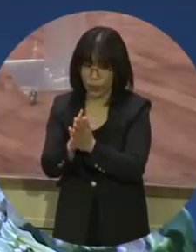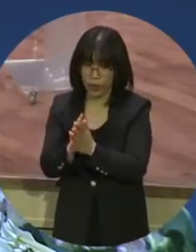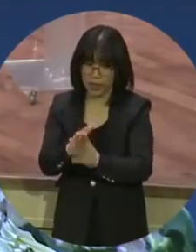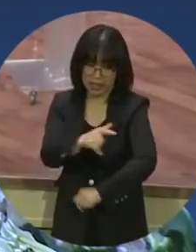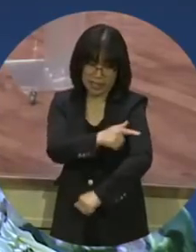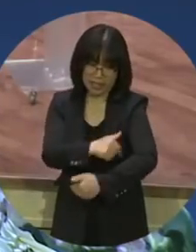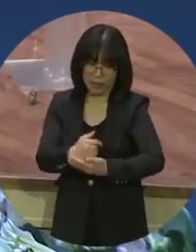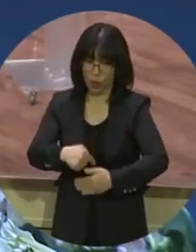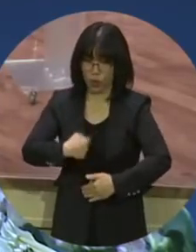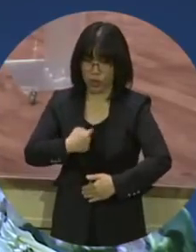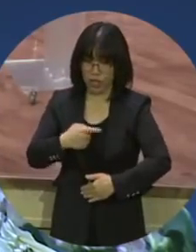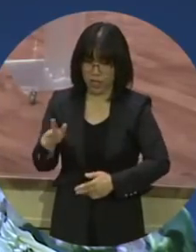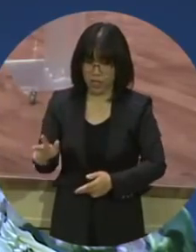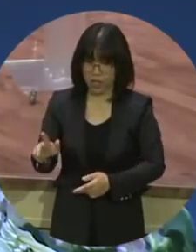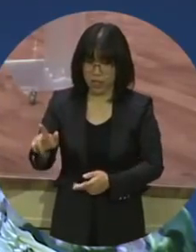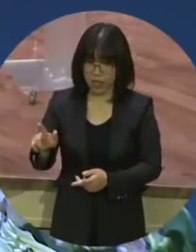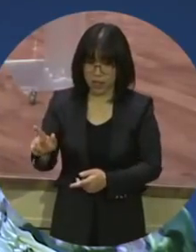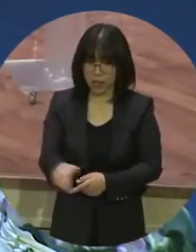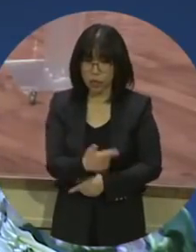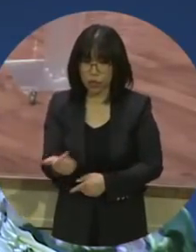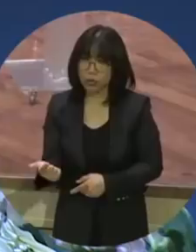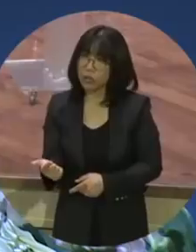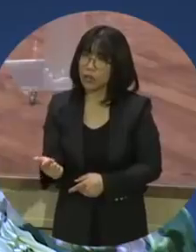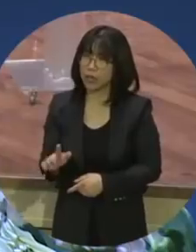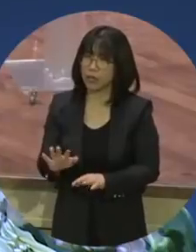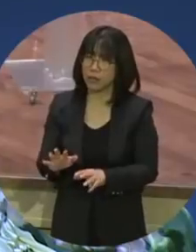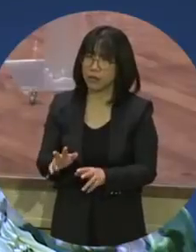혼자서 일주일에 약 한 10번 정도 다락방을 하더라고요.